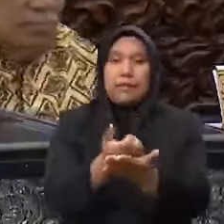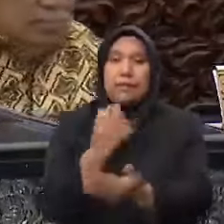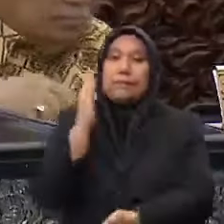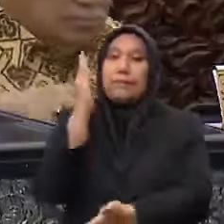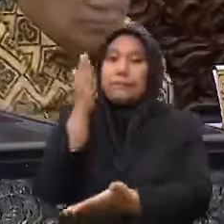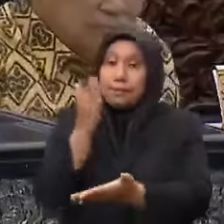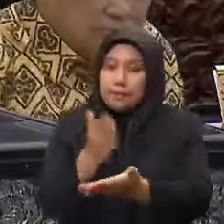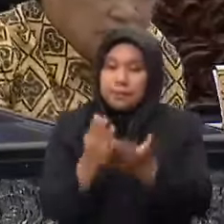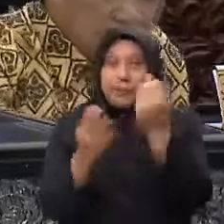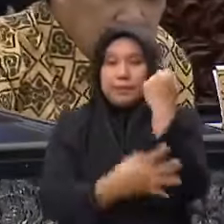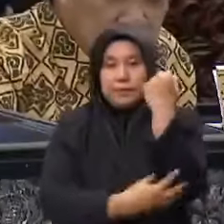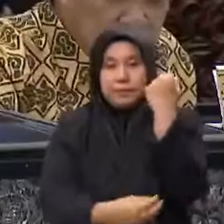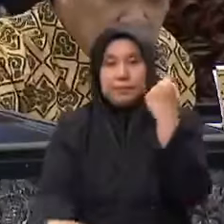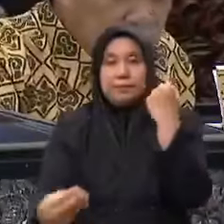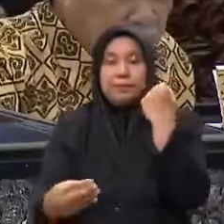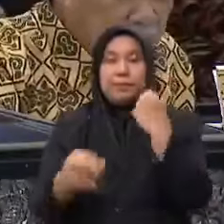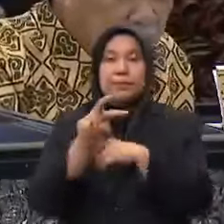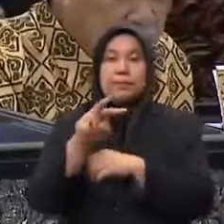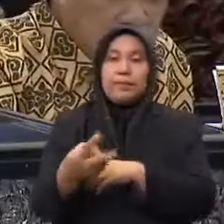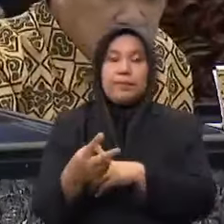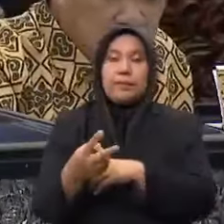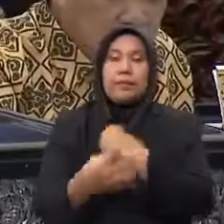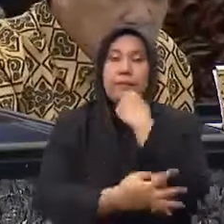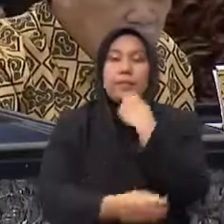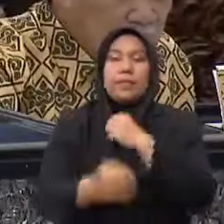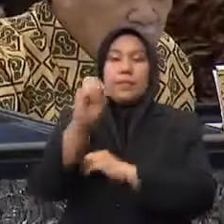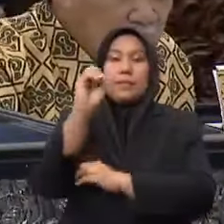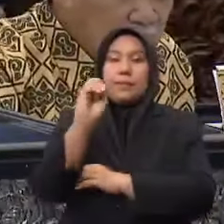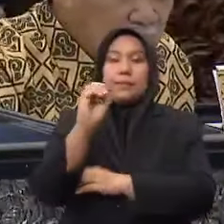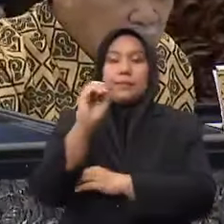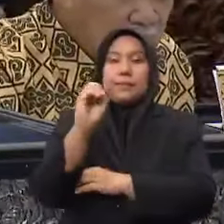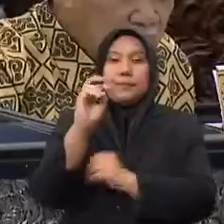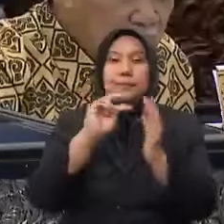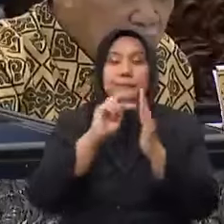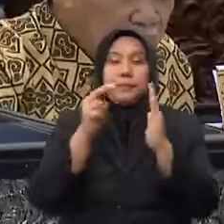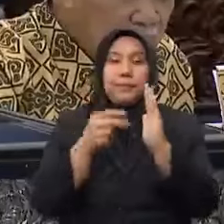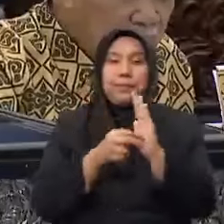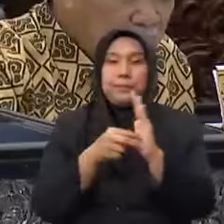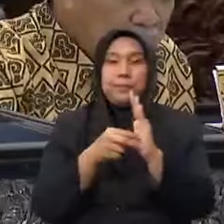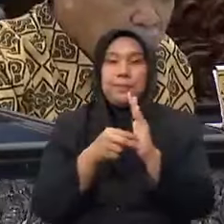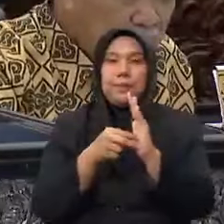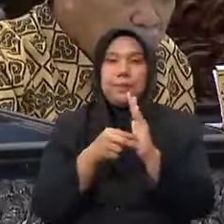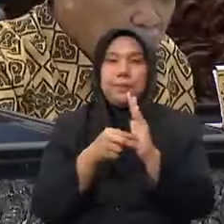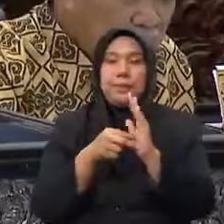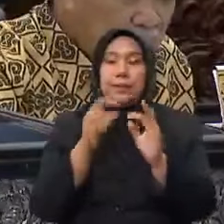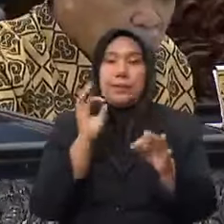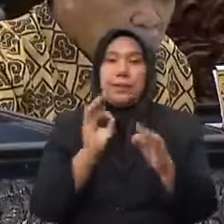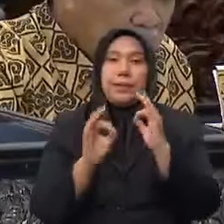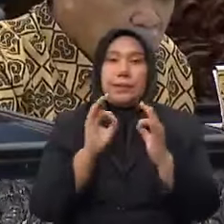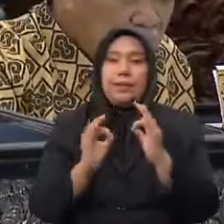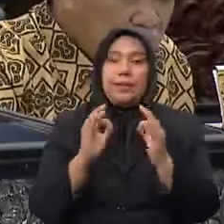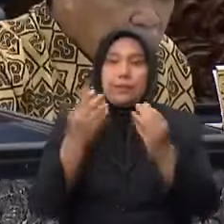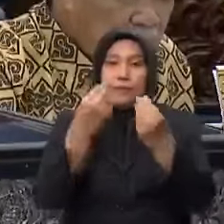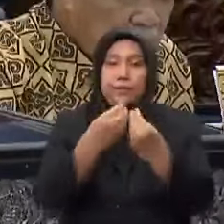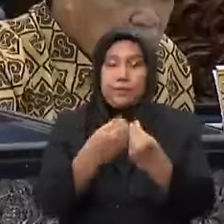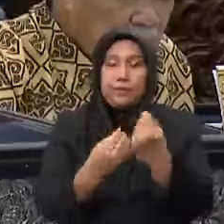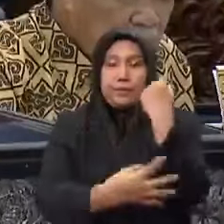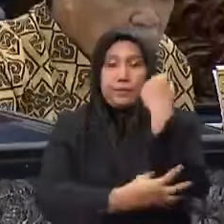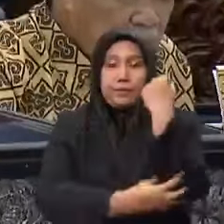Menoktahkan kemiskinan ataupun miskin sifa ini bermakna kalau kadar kemiskinan tegar